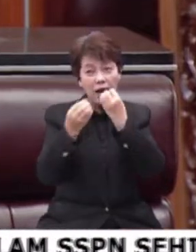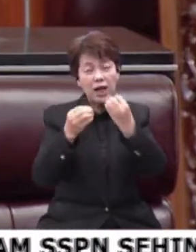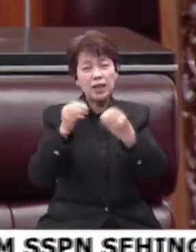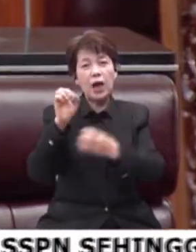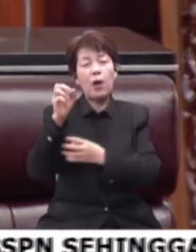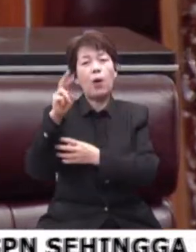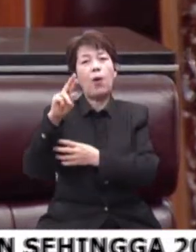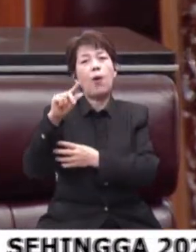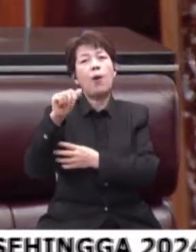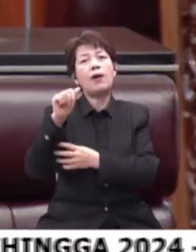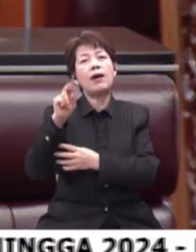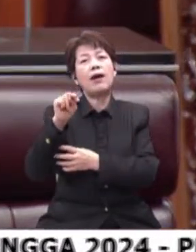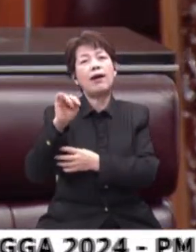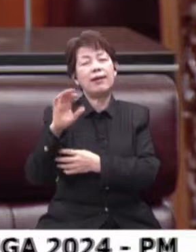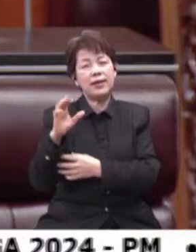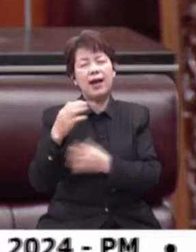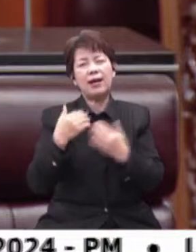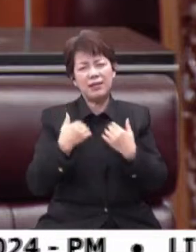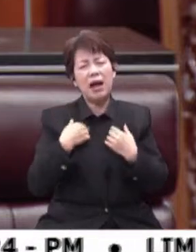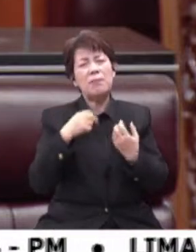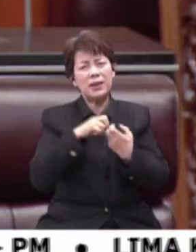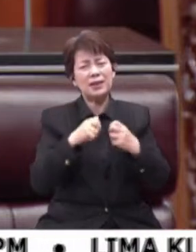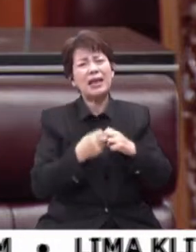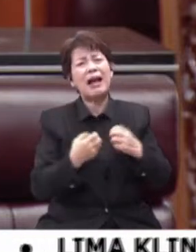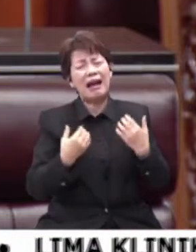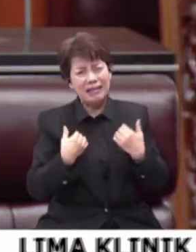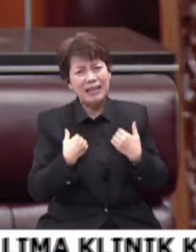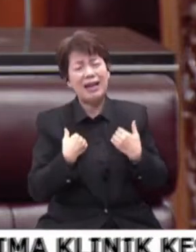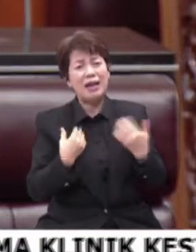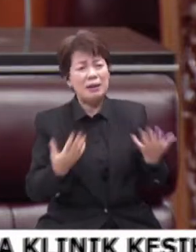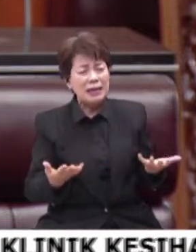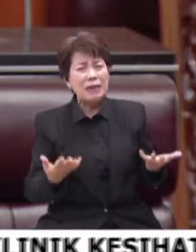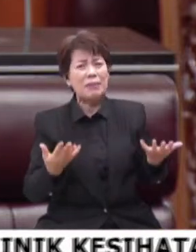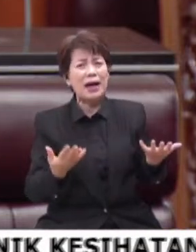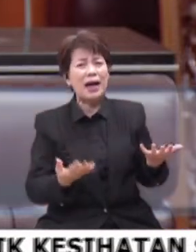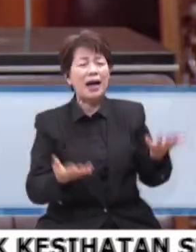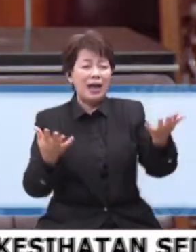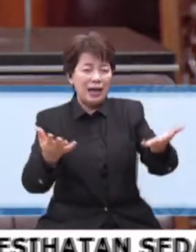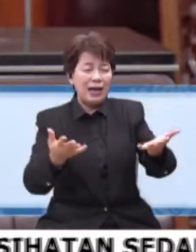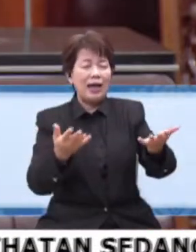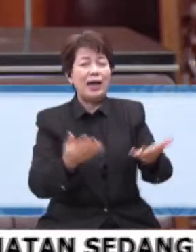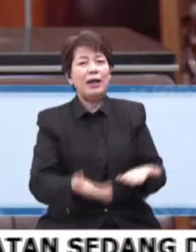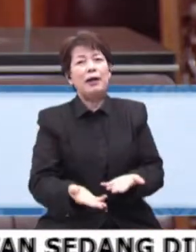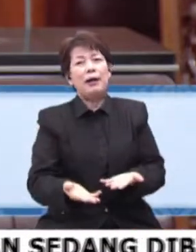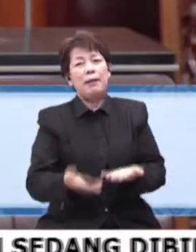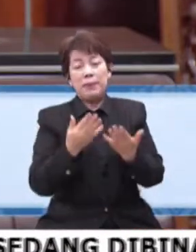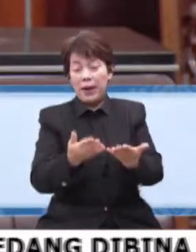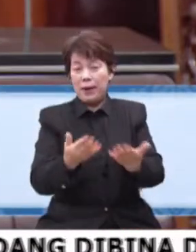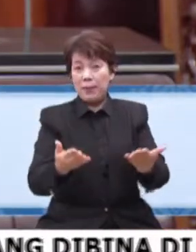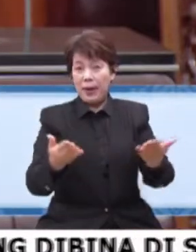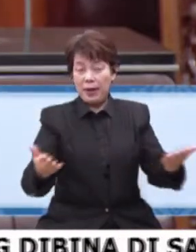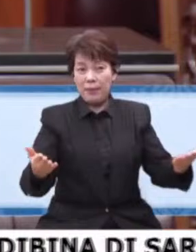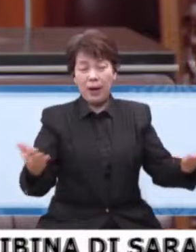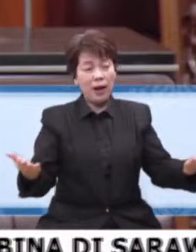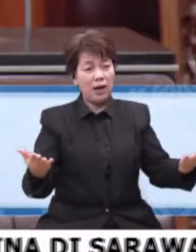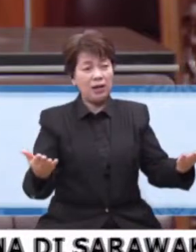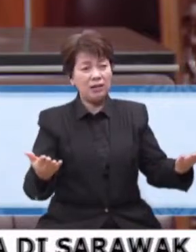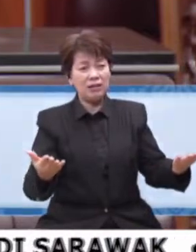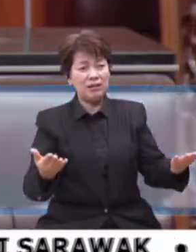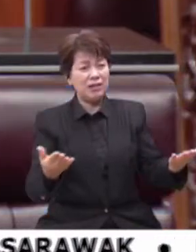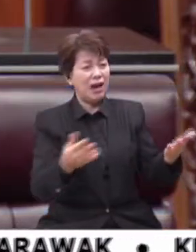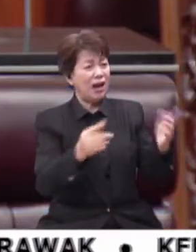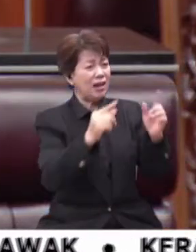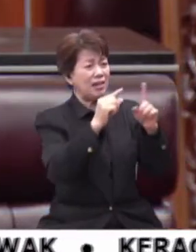tapi masalah yang kita menghadapi ala barang-barang yang telah mereka iklim dengan izin dia itu tetapi kita